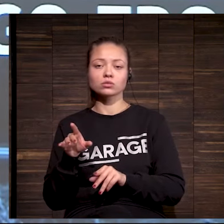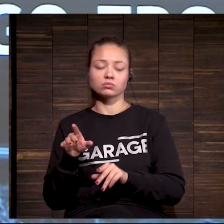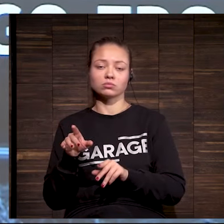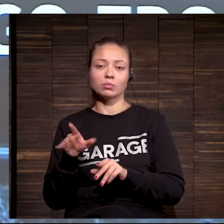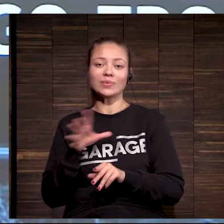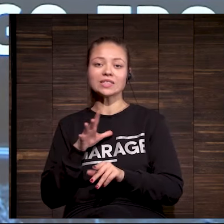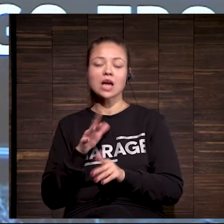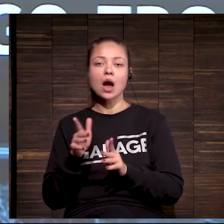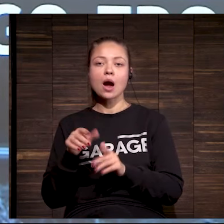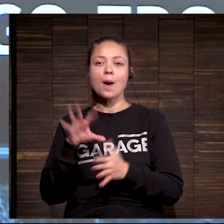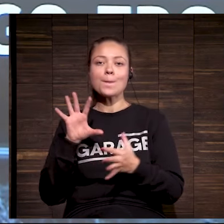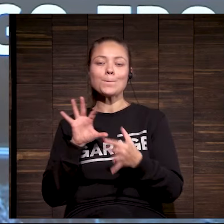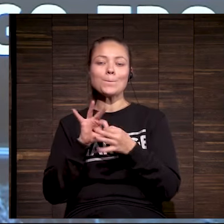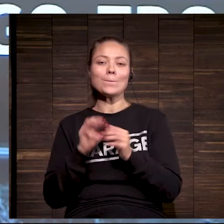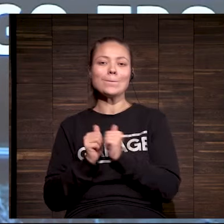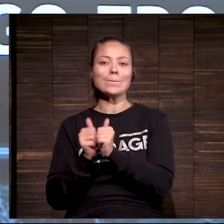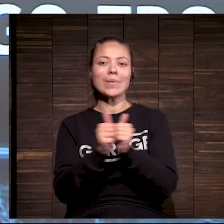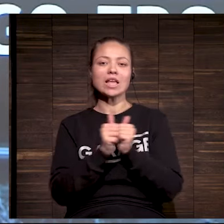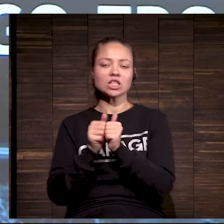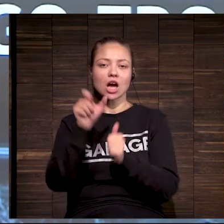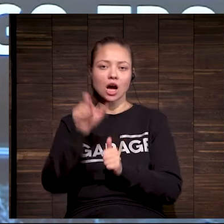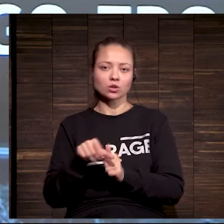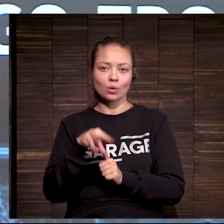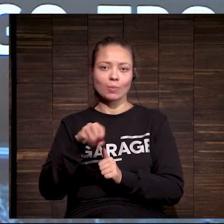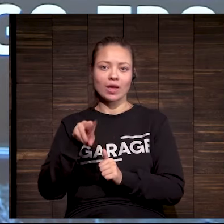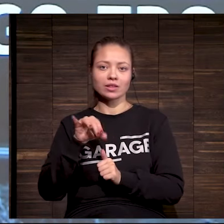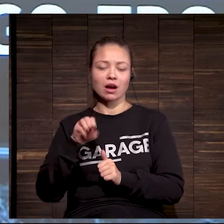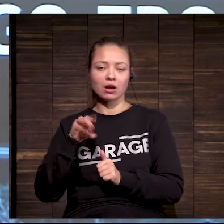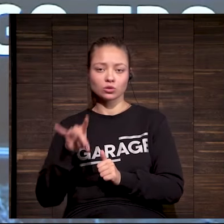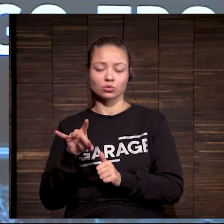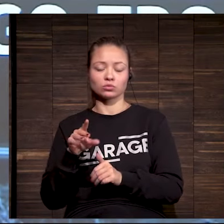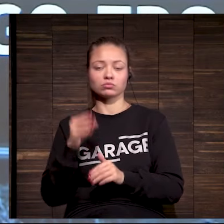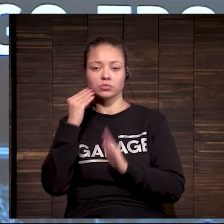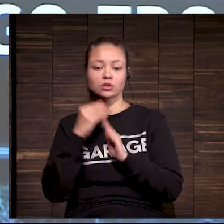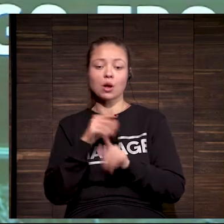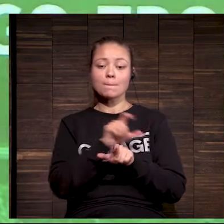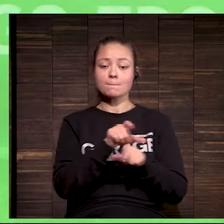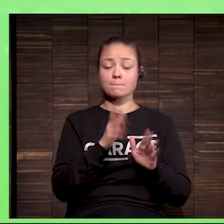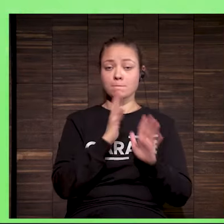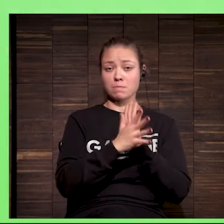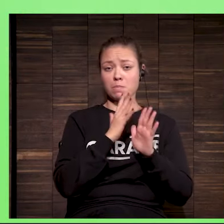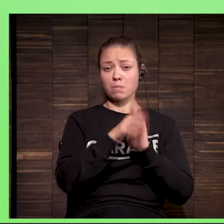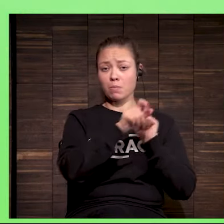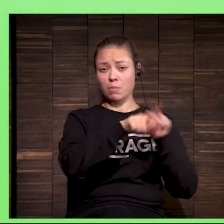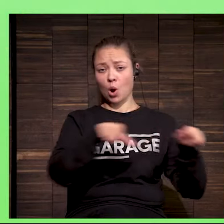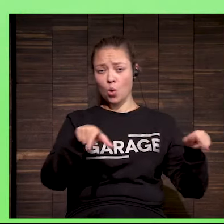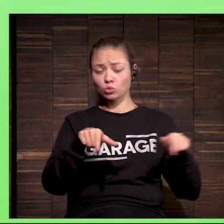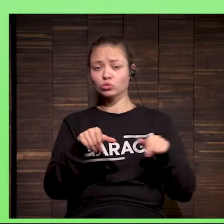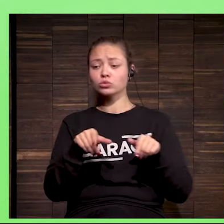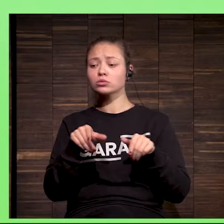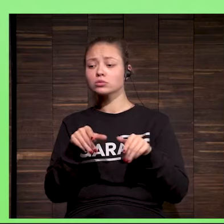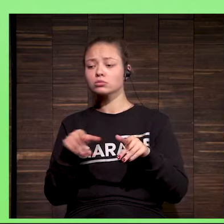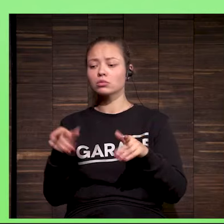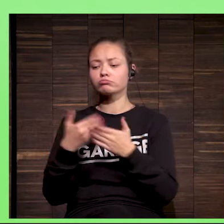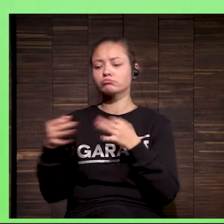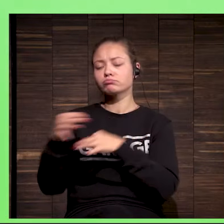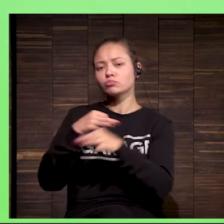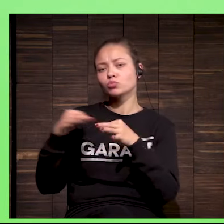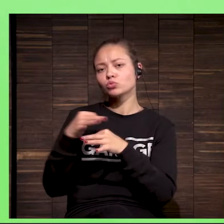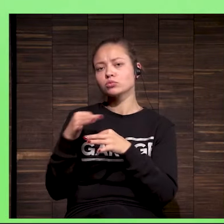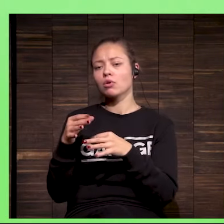прохожих взаимодействовать с этими роботами в частности робот с роботами местные жители обсуждали вопрос